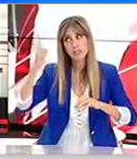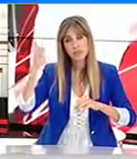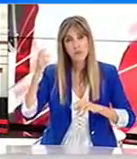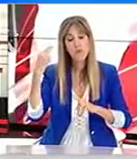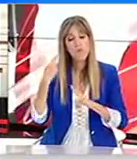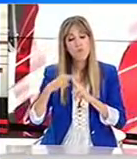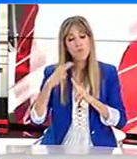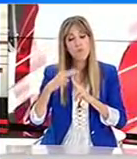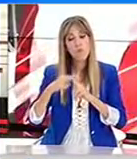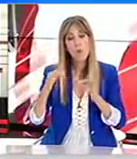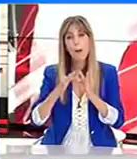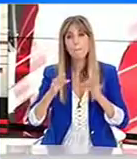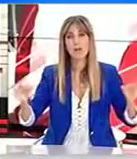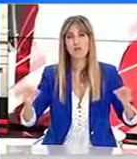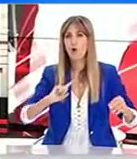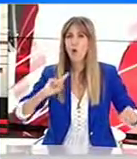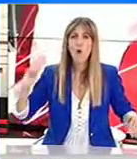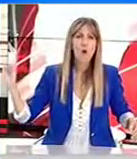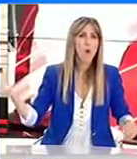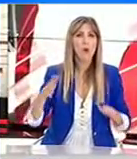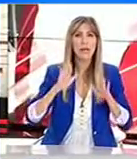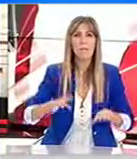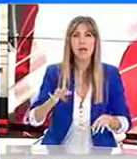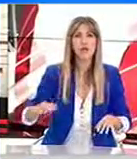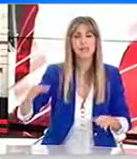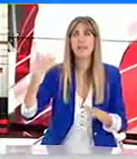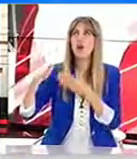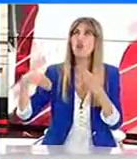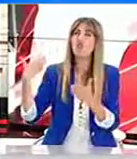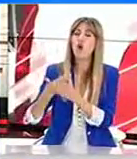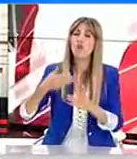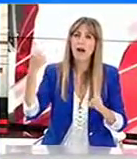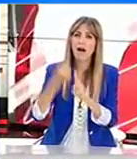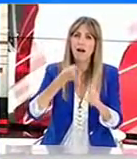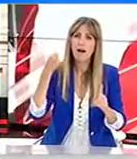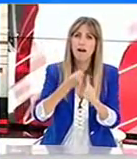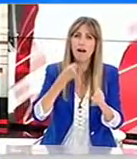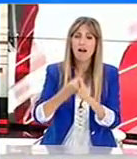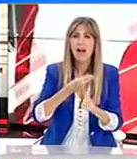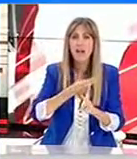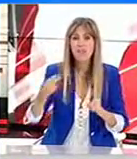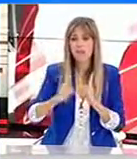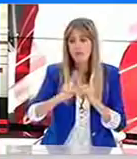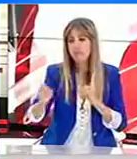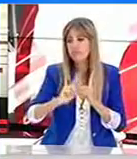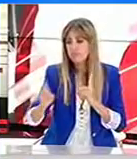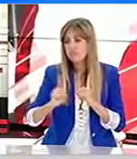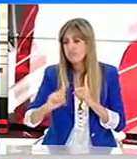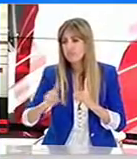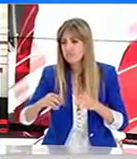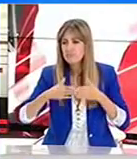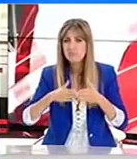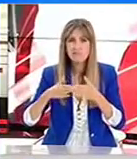το διεκδικούσαν με αγώνες για χρόνια γίνεται πράξη και γίνεται πράξη και για το Ιόνιο. Γιατί όλα τα προηγούμενα